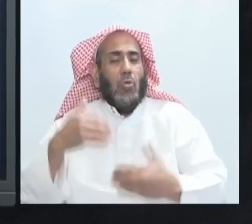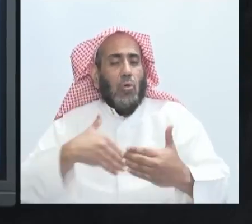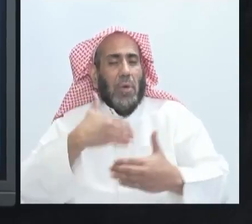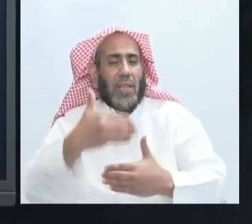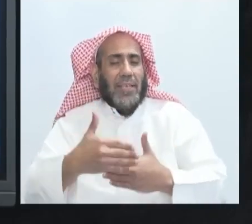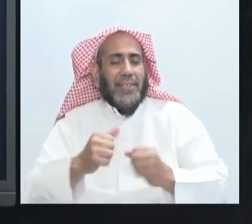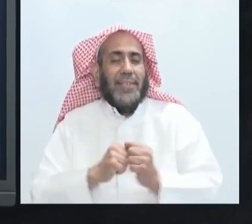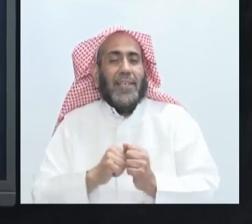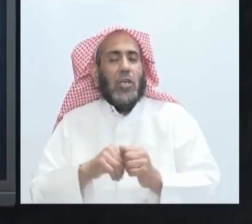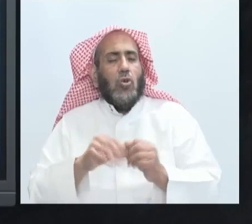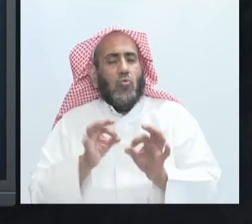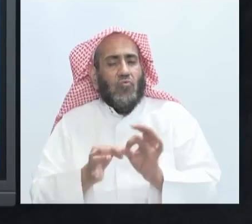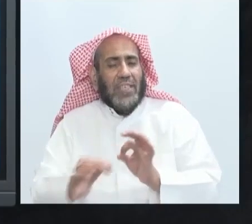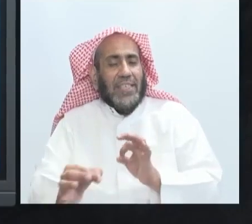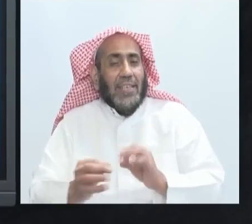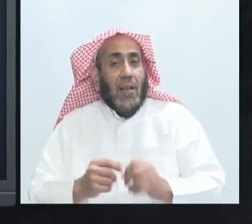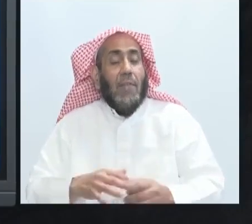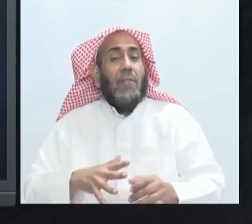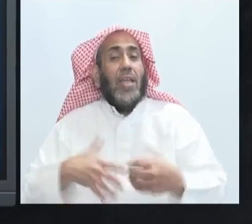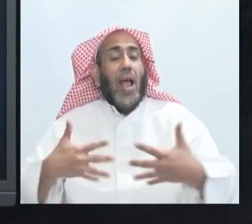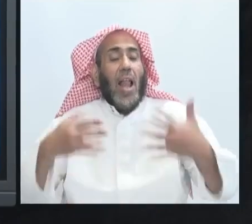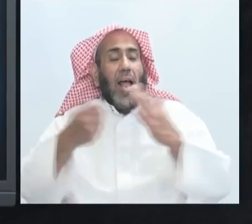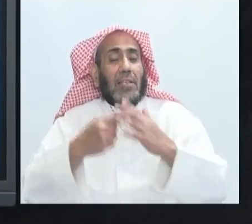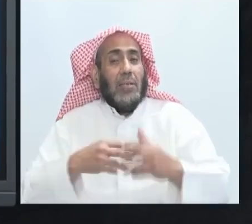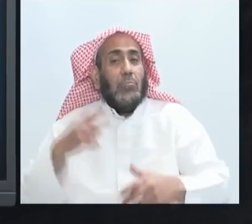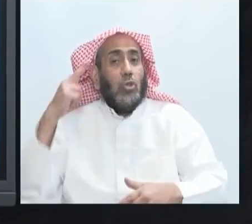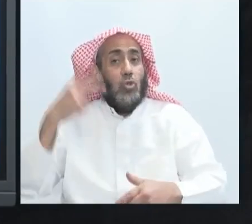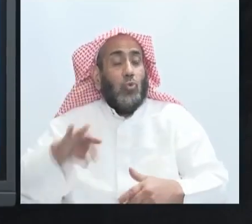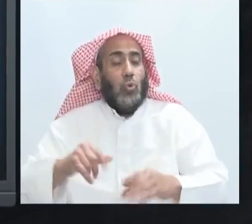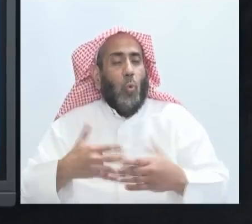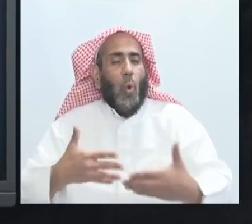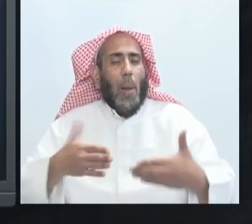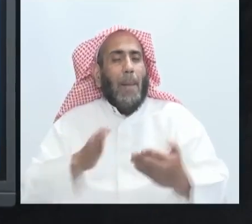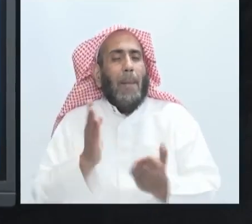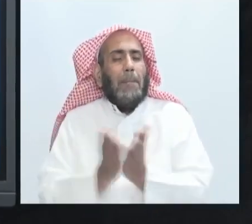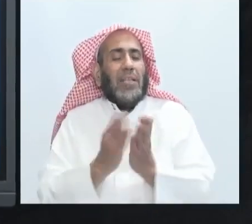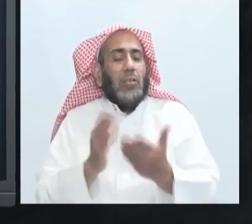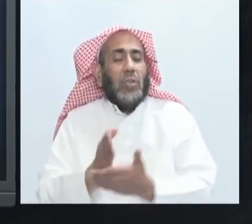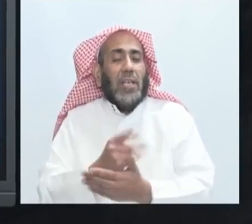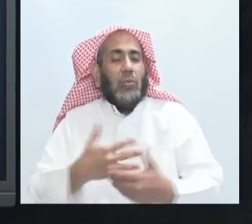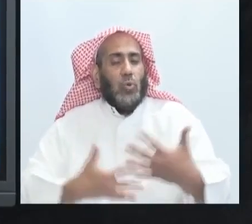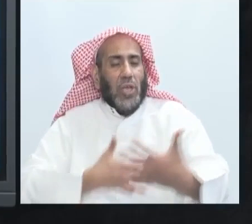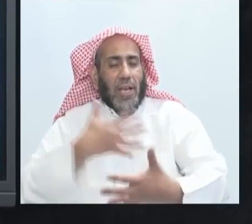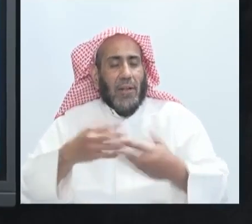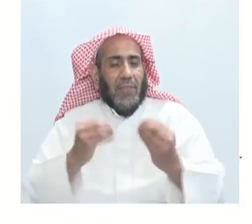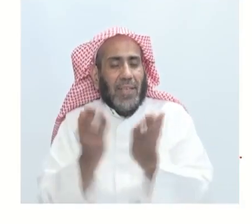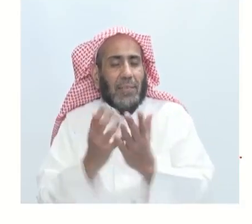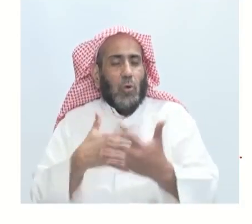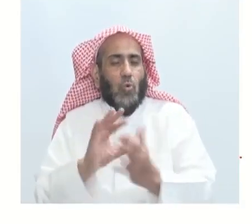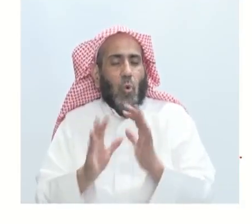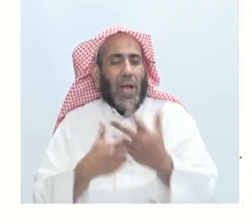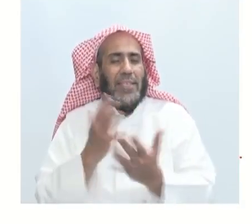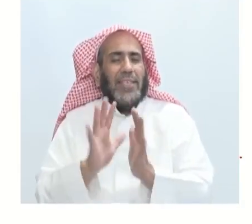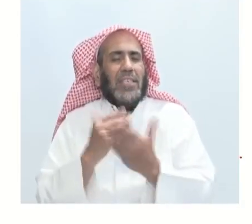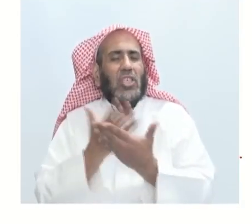ذلك يعني نفصل في الادب السعودي وكيف ظهرت ايضا هذه المدارس والاتجاهات وما الى ذلك يشاركني في تقديم هذا الدرس في لغه